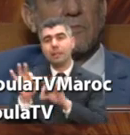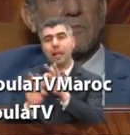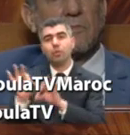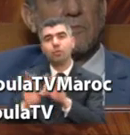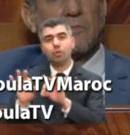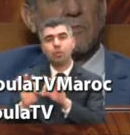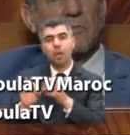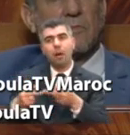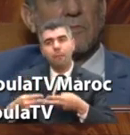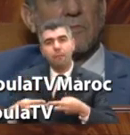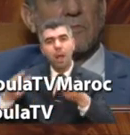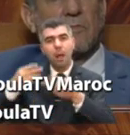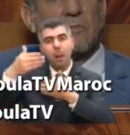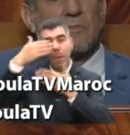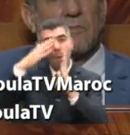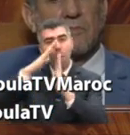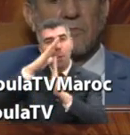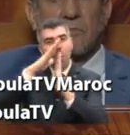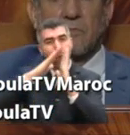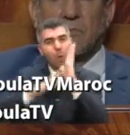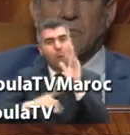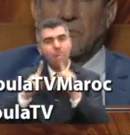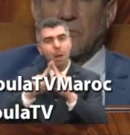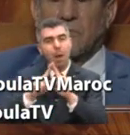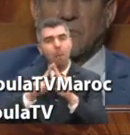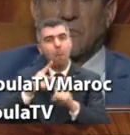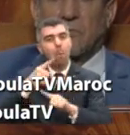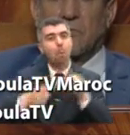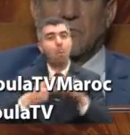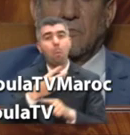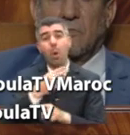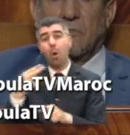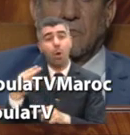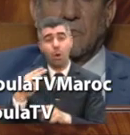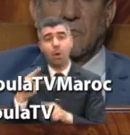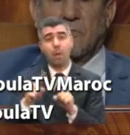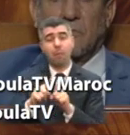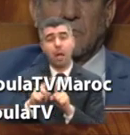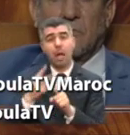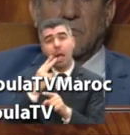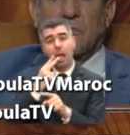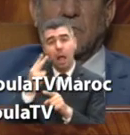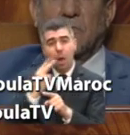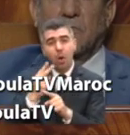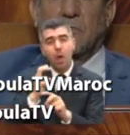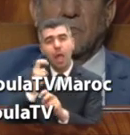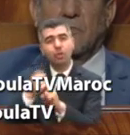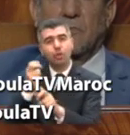وطنية شاملة ومتكاملة للوقاية من أخطار التدخين والمخدرات، بما في ذلك